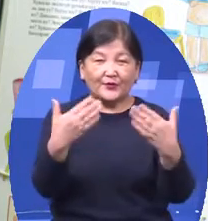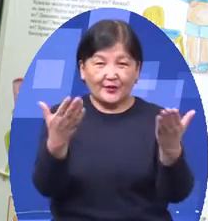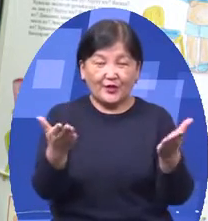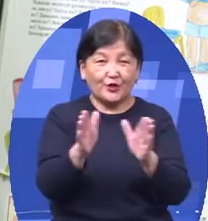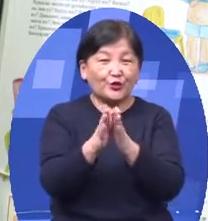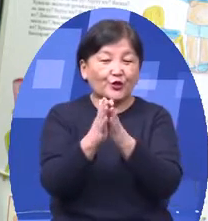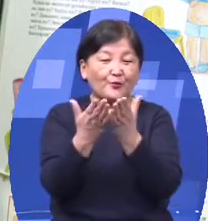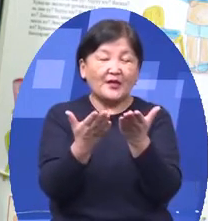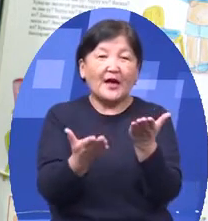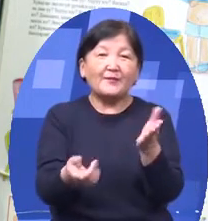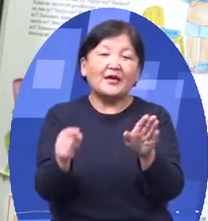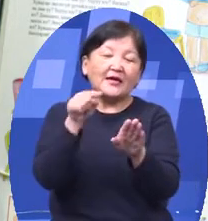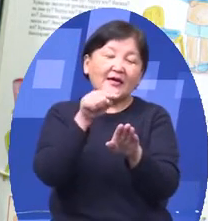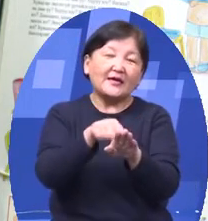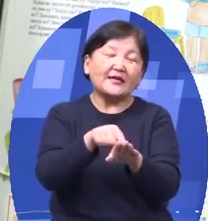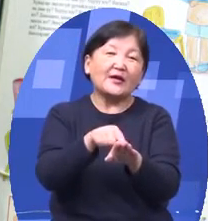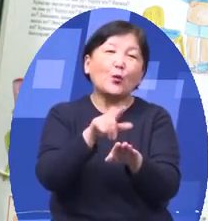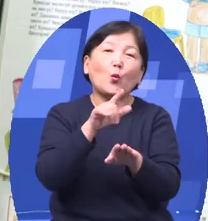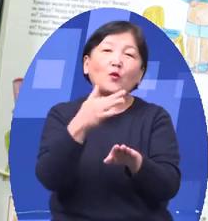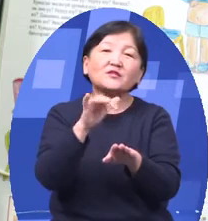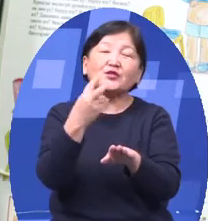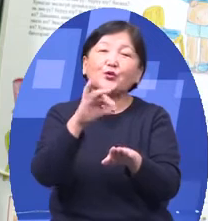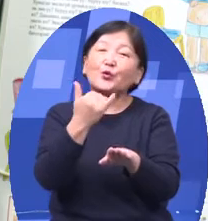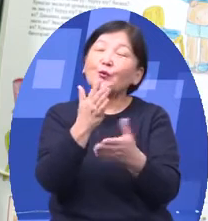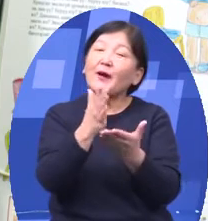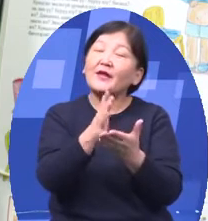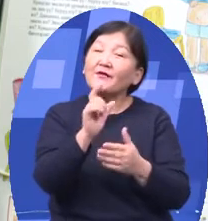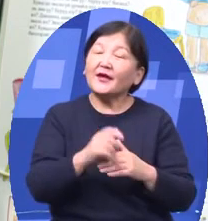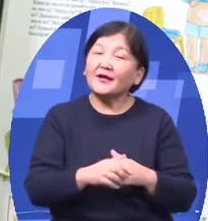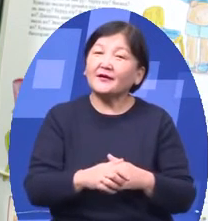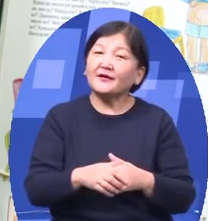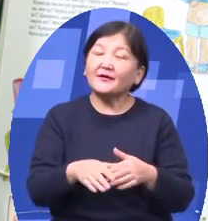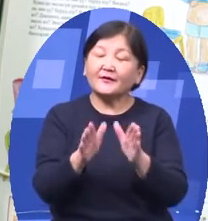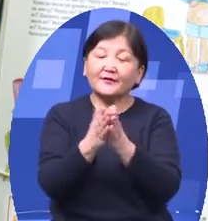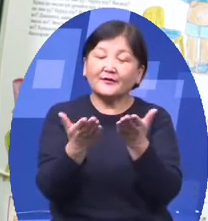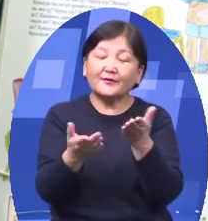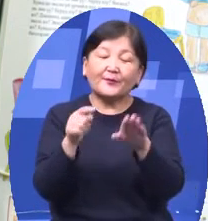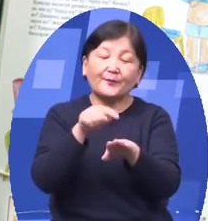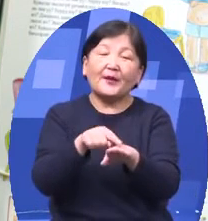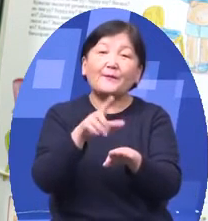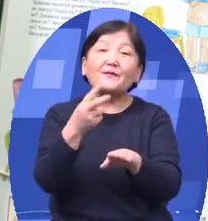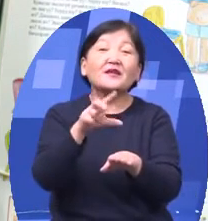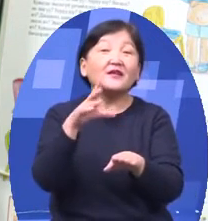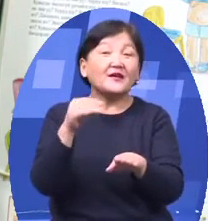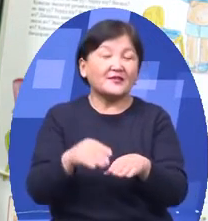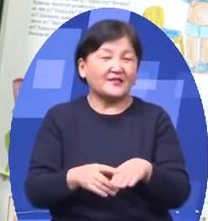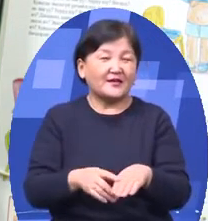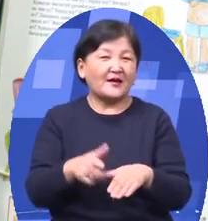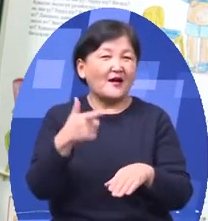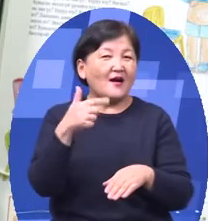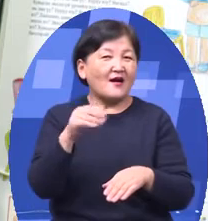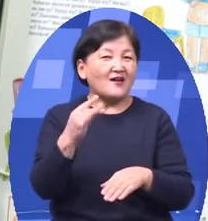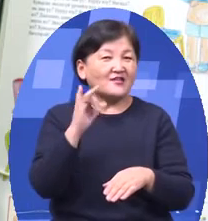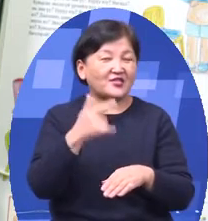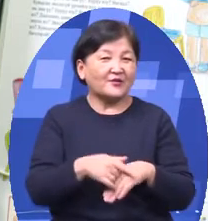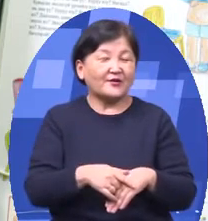За, тэгвэл намны хамгийн ихэнд нүүр хуудсанд нь юу байх ёстой байх нөхдөд ээ? Мэдээч шүү дээ.